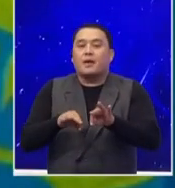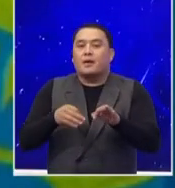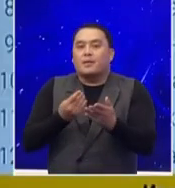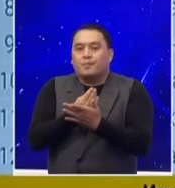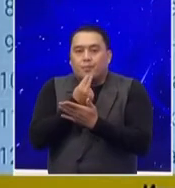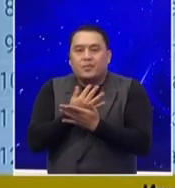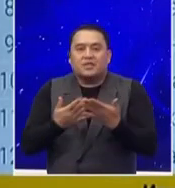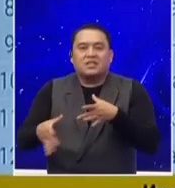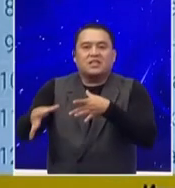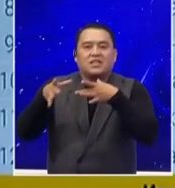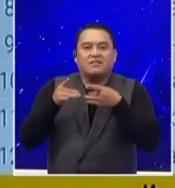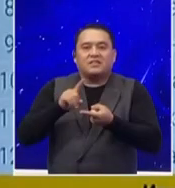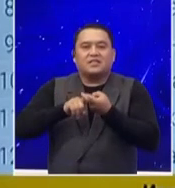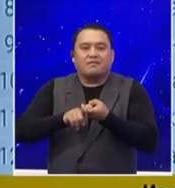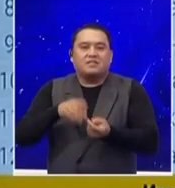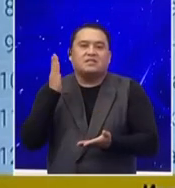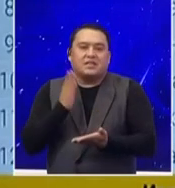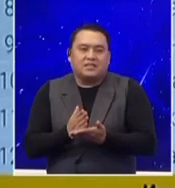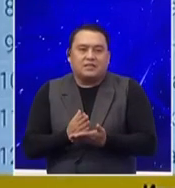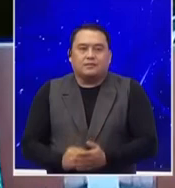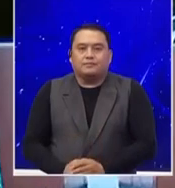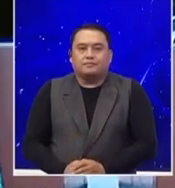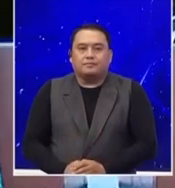продуктов импортозависимость еще ощутима.